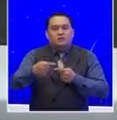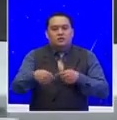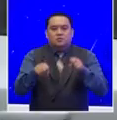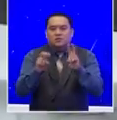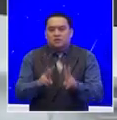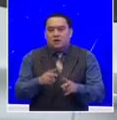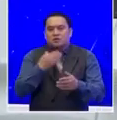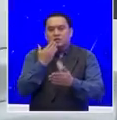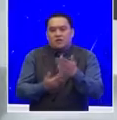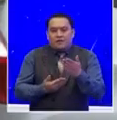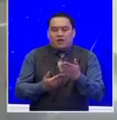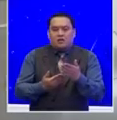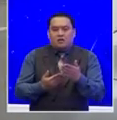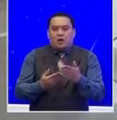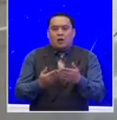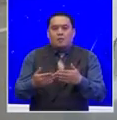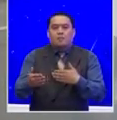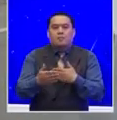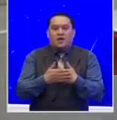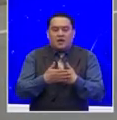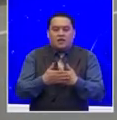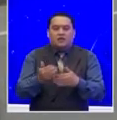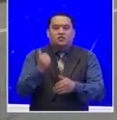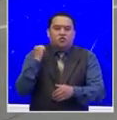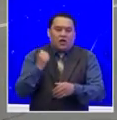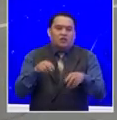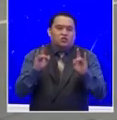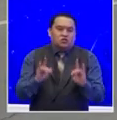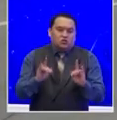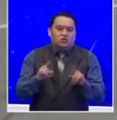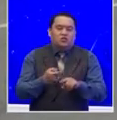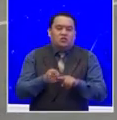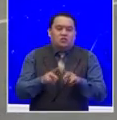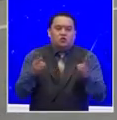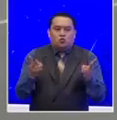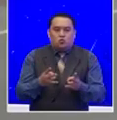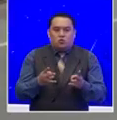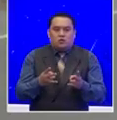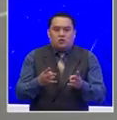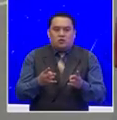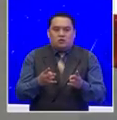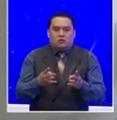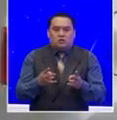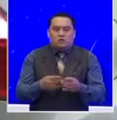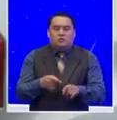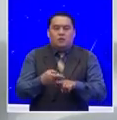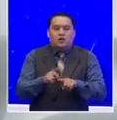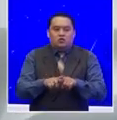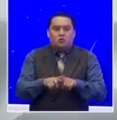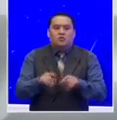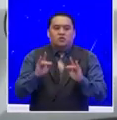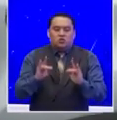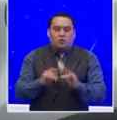специалисты советуют садиться не на переднее сиденье, а на заднее. И желательно не за водителем, а за пассажирским